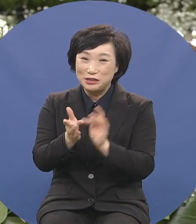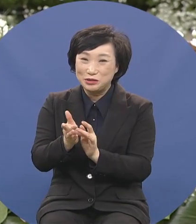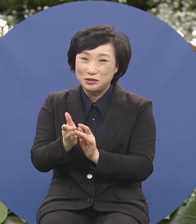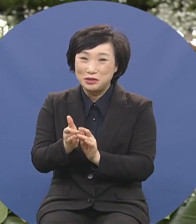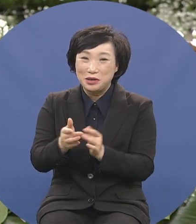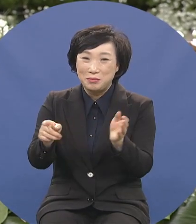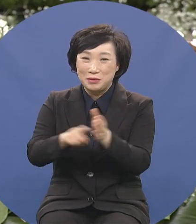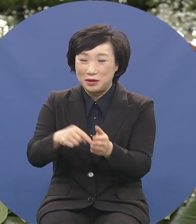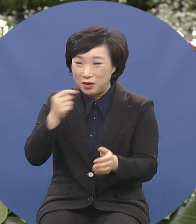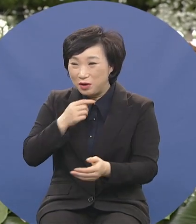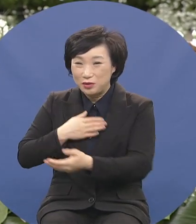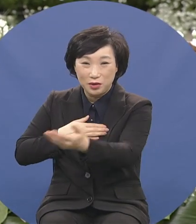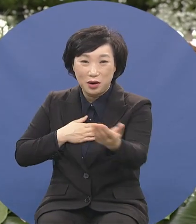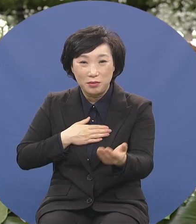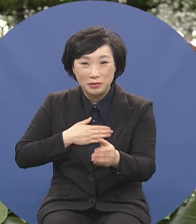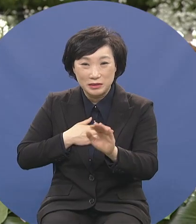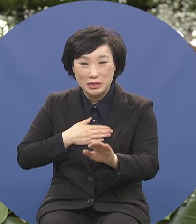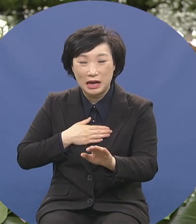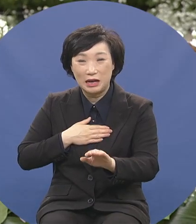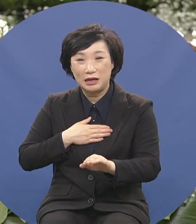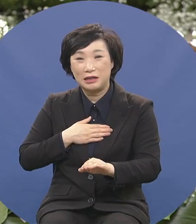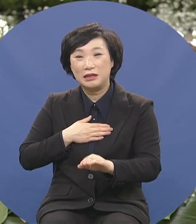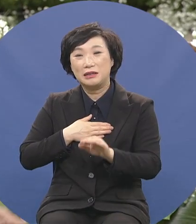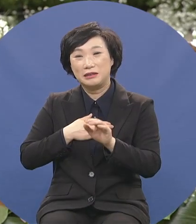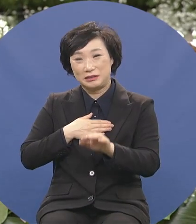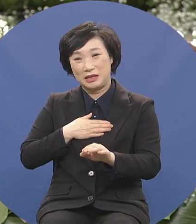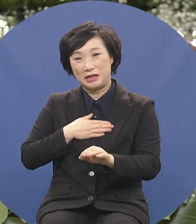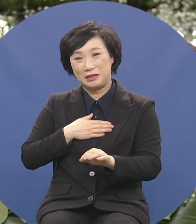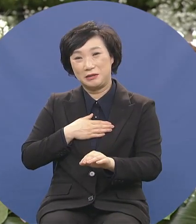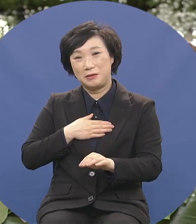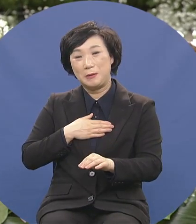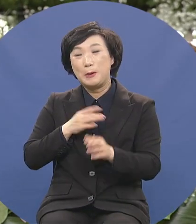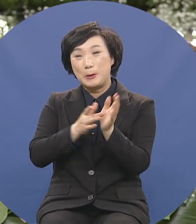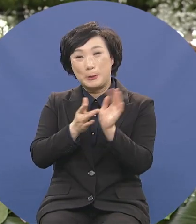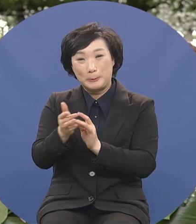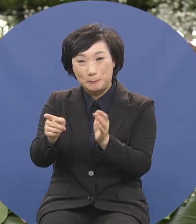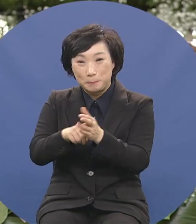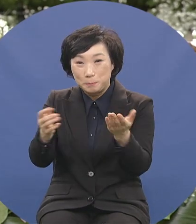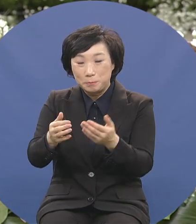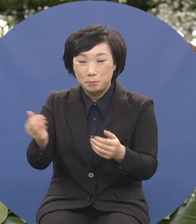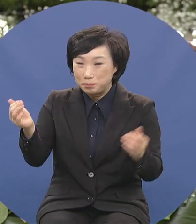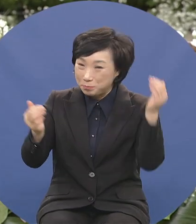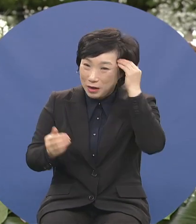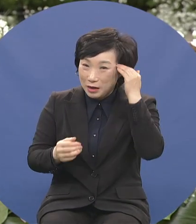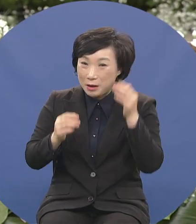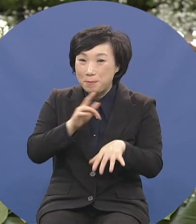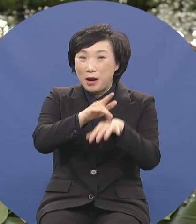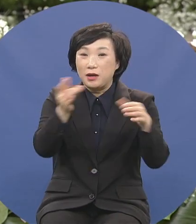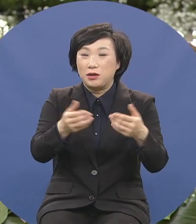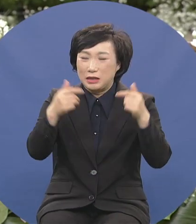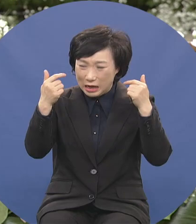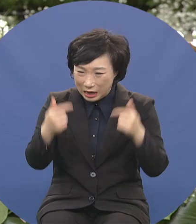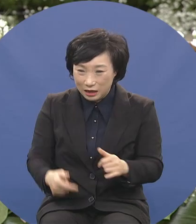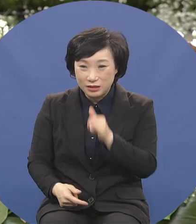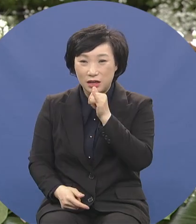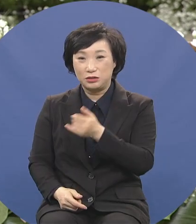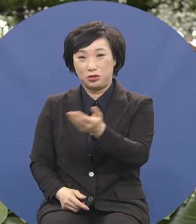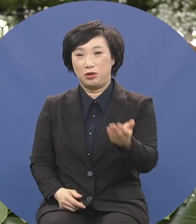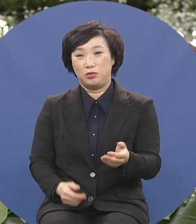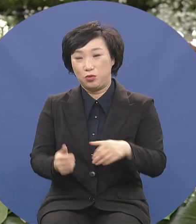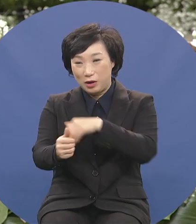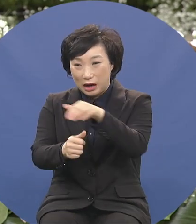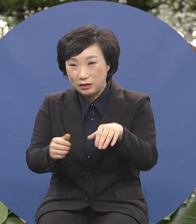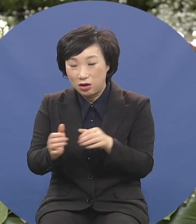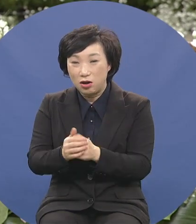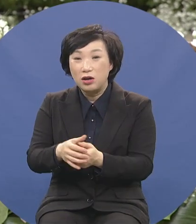예수답게 믿는 사람은 반드시 예수 믿는 일을 방해하는 마귀 역사는 환경을